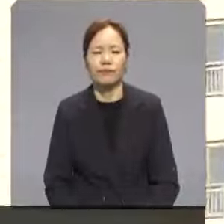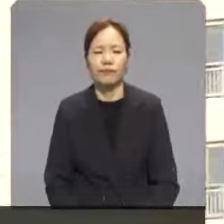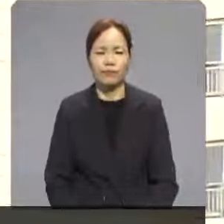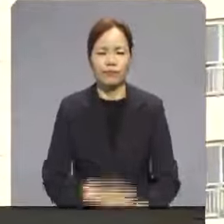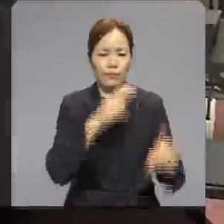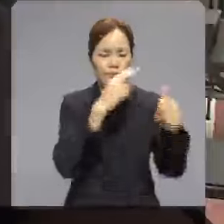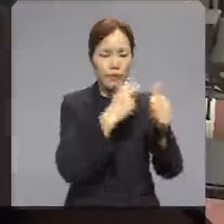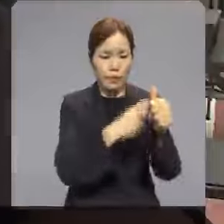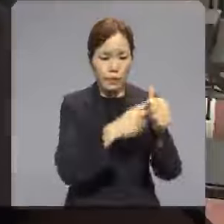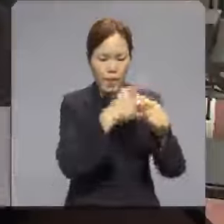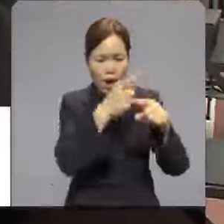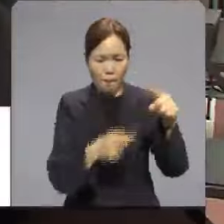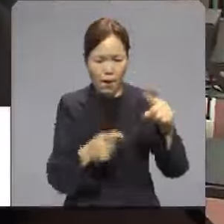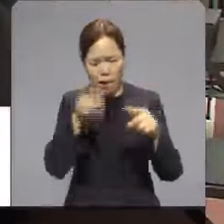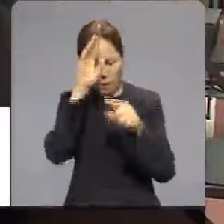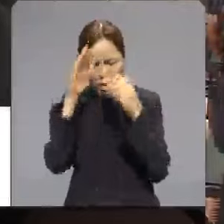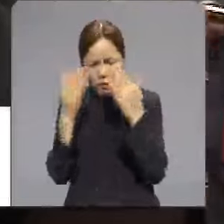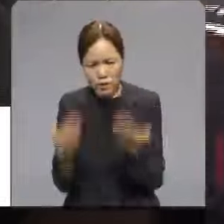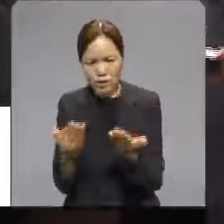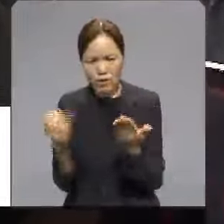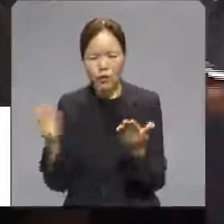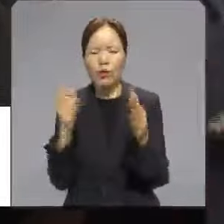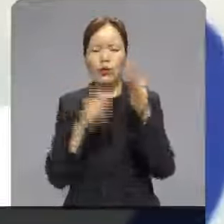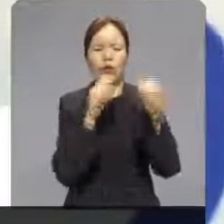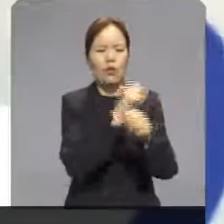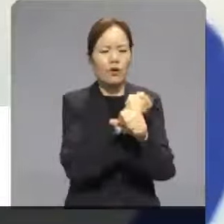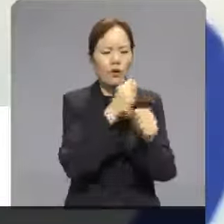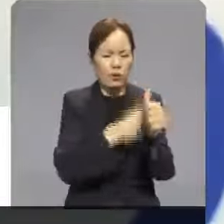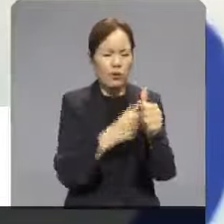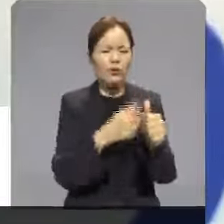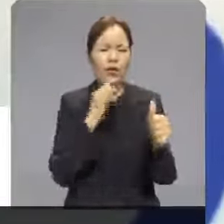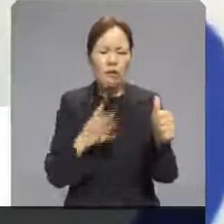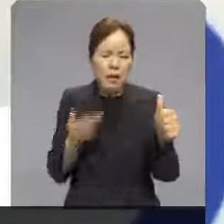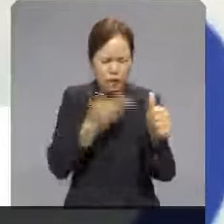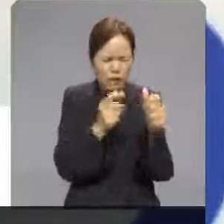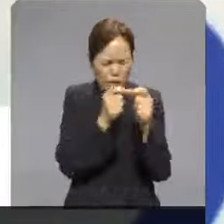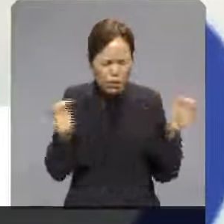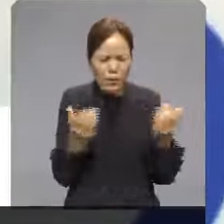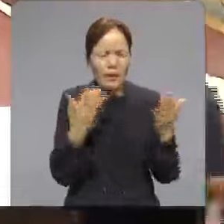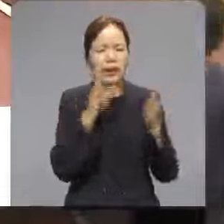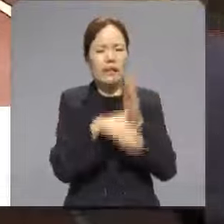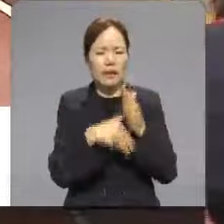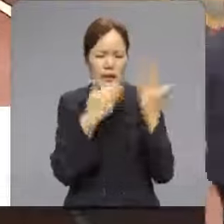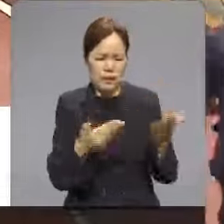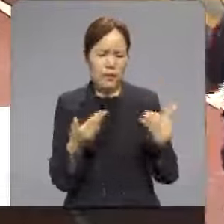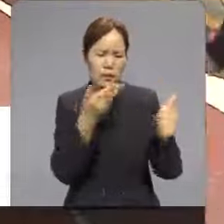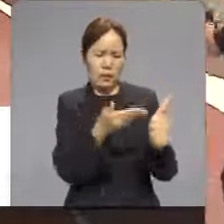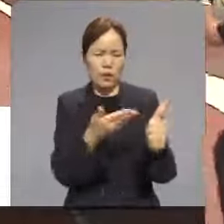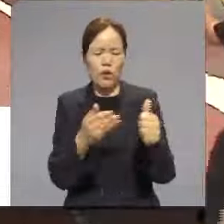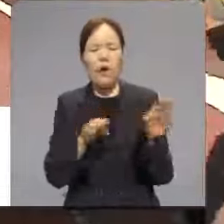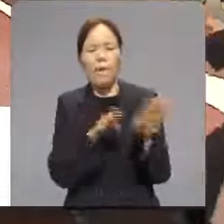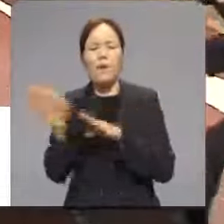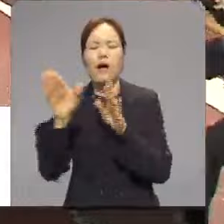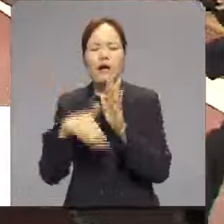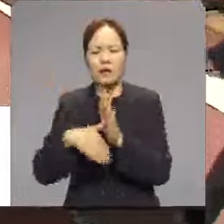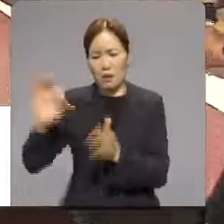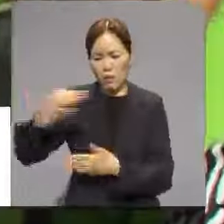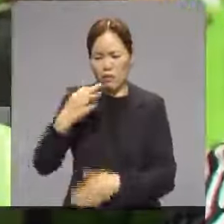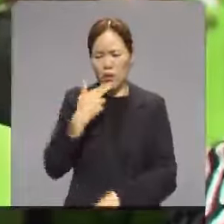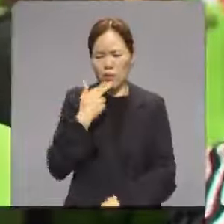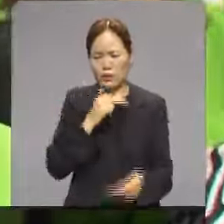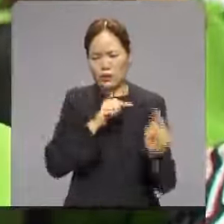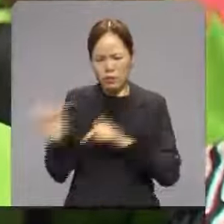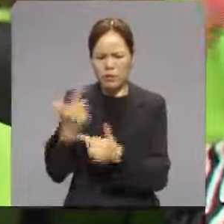공무원 절반 수준인 유급병과 공무원에게만 주어지는 장기 재직 휴가, 방학 중 무급 휴일 등을 지적하며